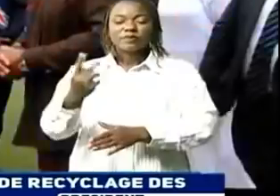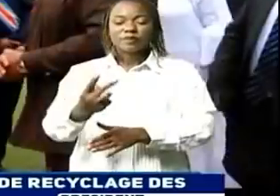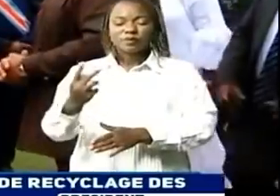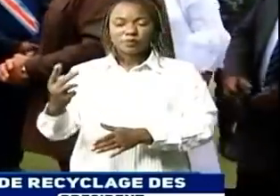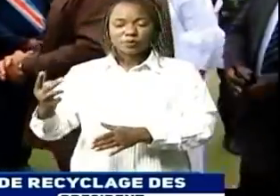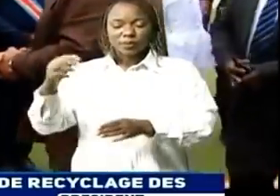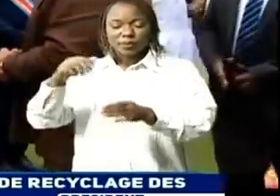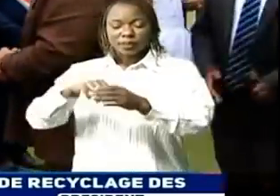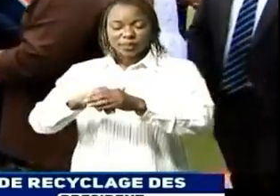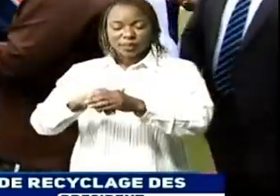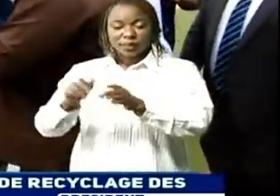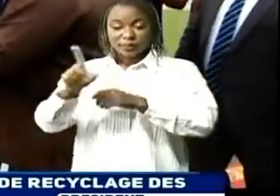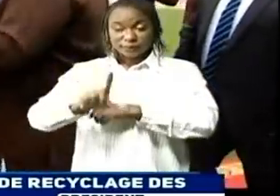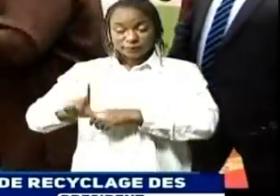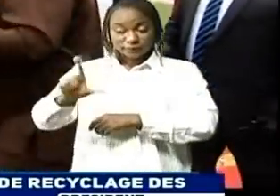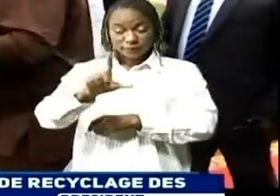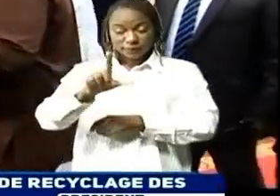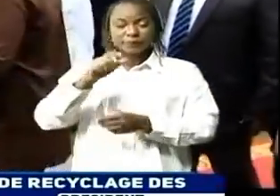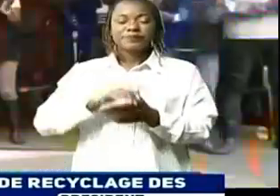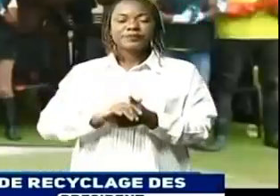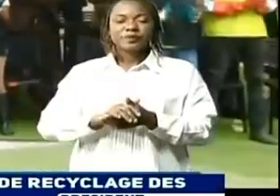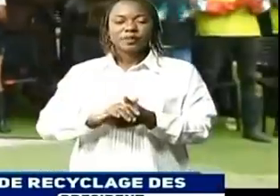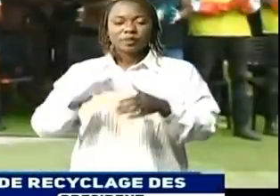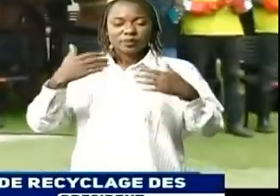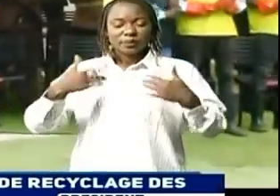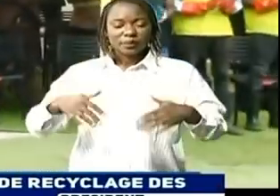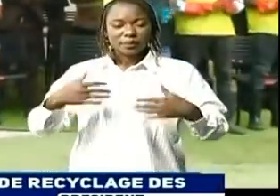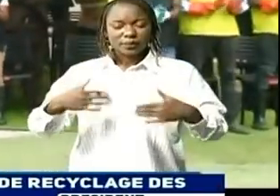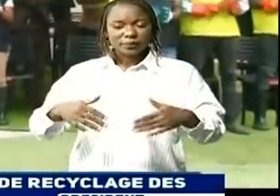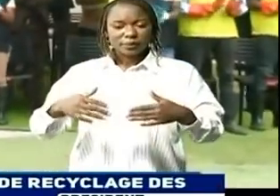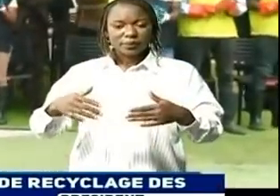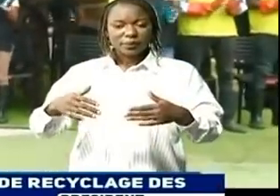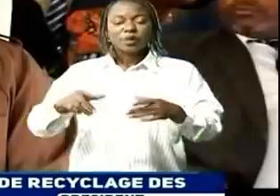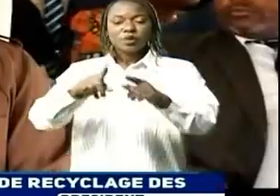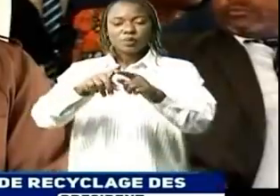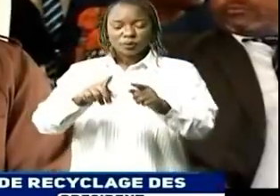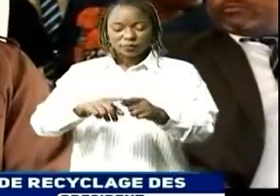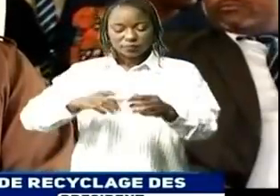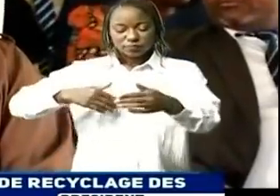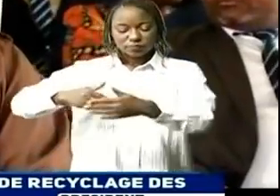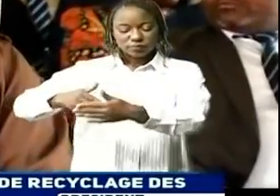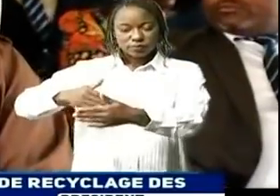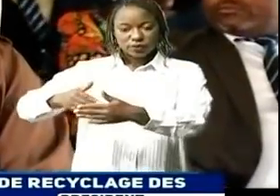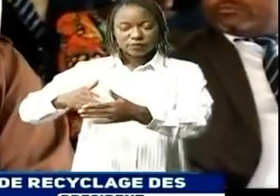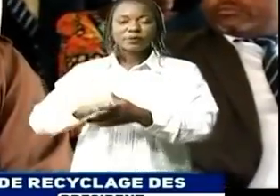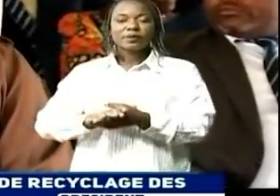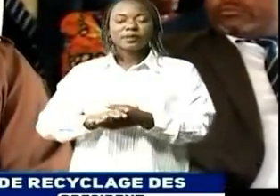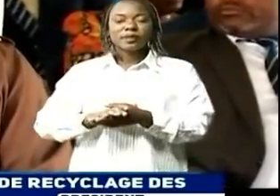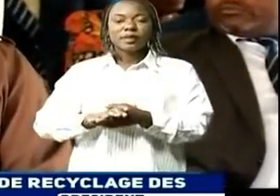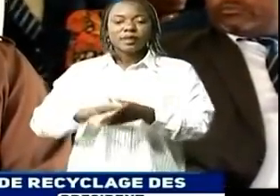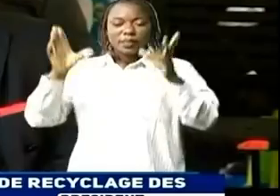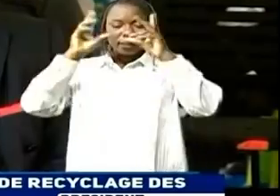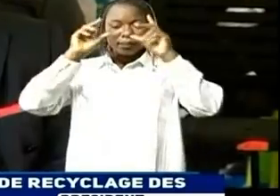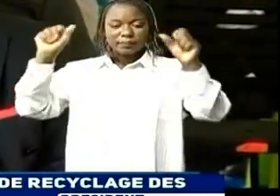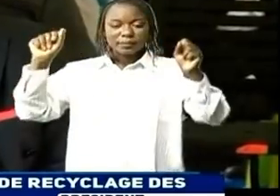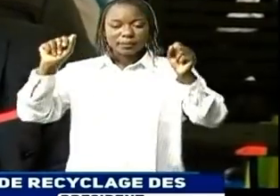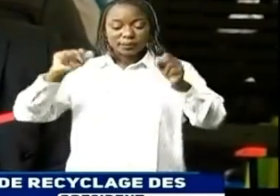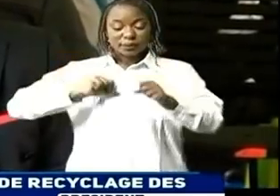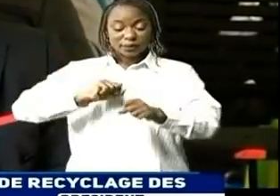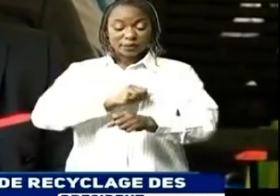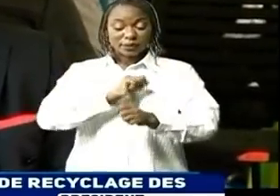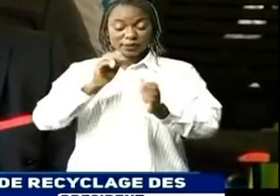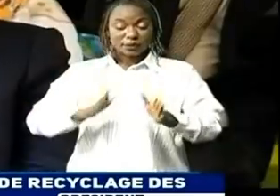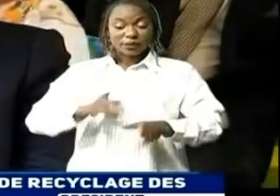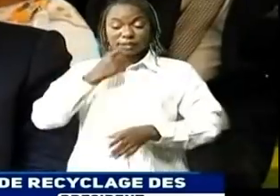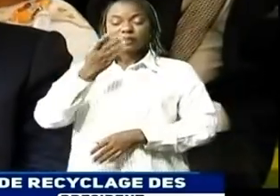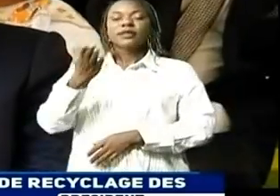quartier Kingaboa Limité. Pour célébrer l'événement, le chef de l'État avait à ses côtés à la tribune, le président du Sénat, Bahati